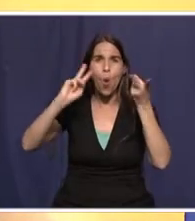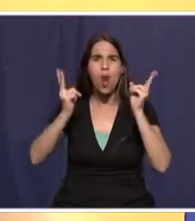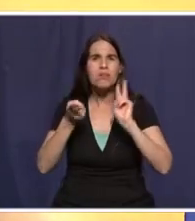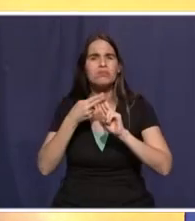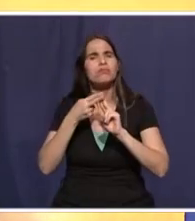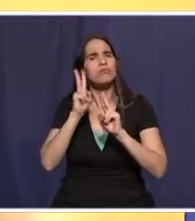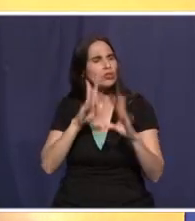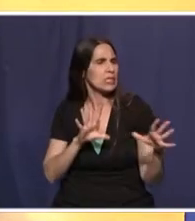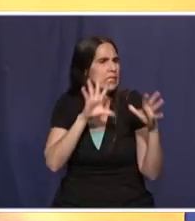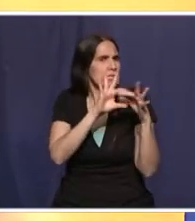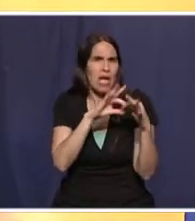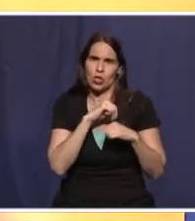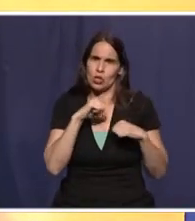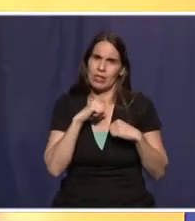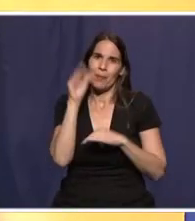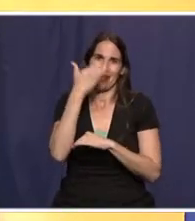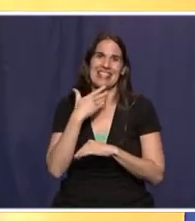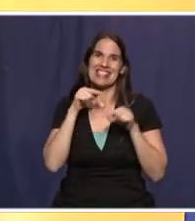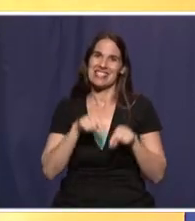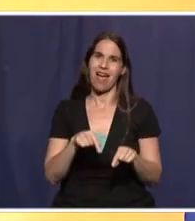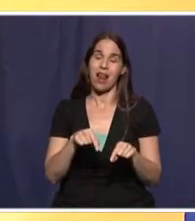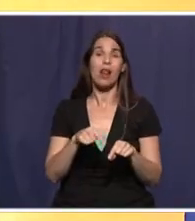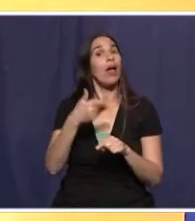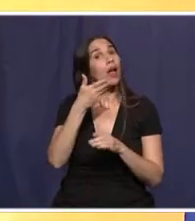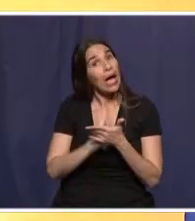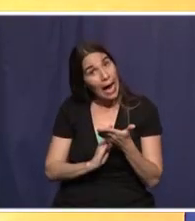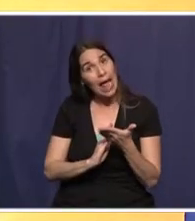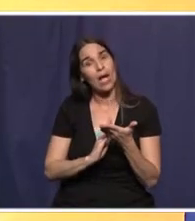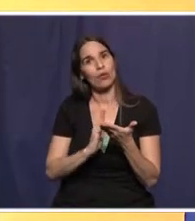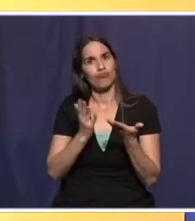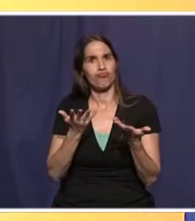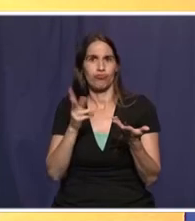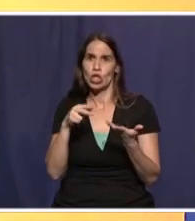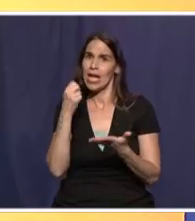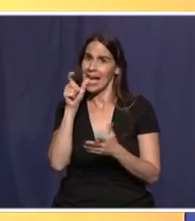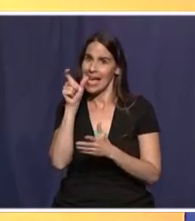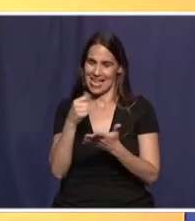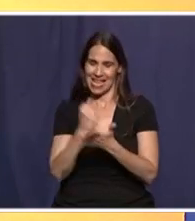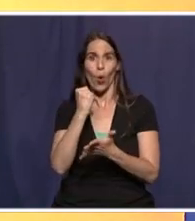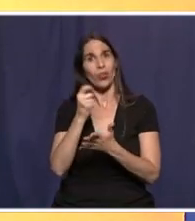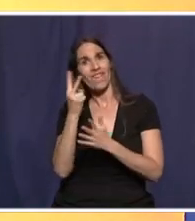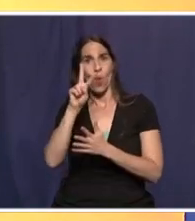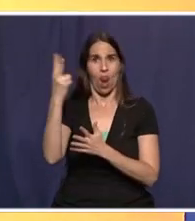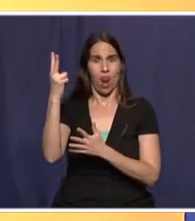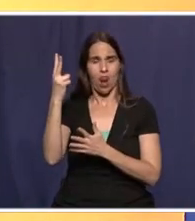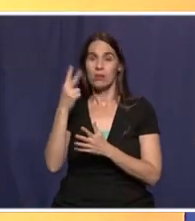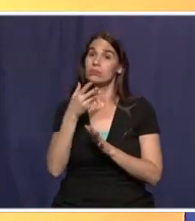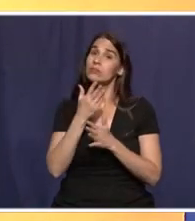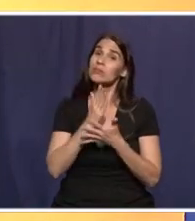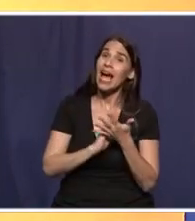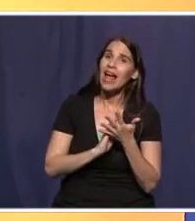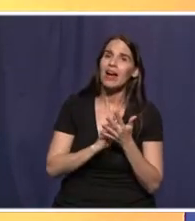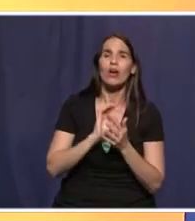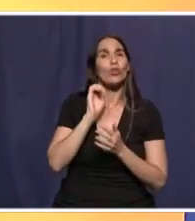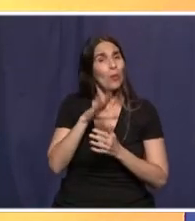מטפחים זיקה אישית ברורה מאוד למדינת ישראל. חלקם מחזיקים גם אזרחות כפולה. אחרים תורמים